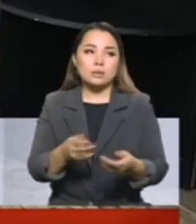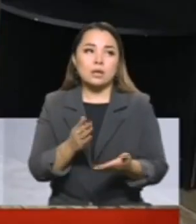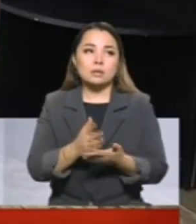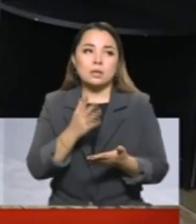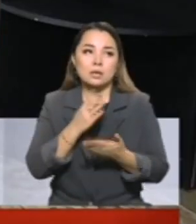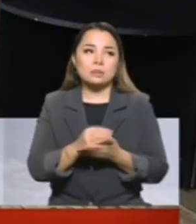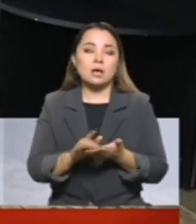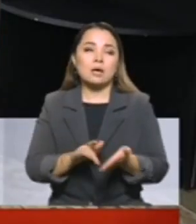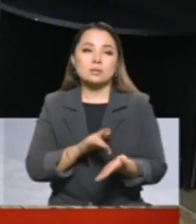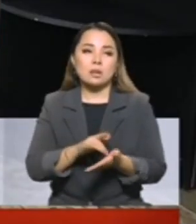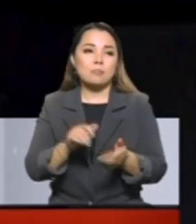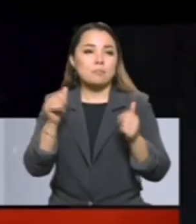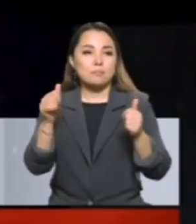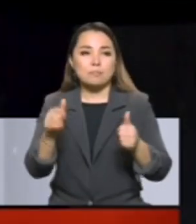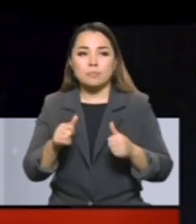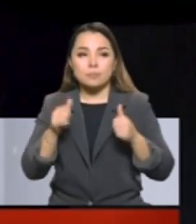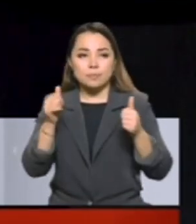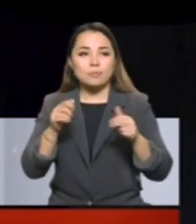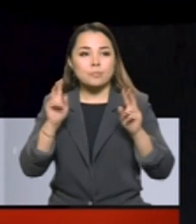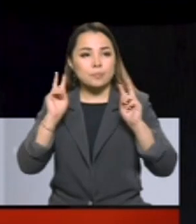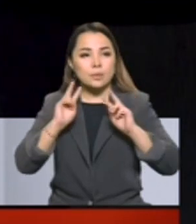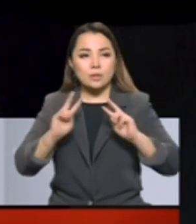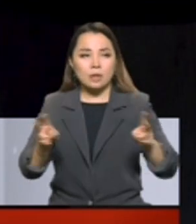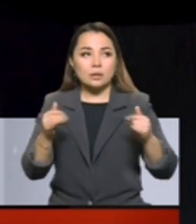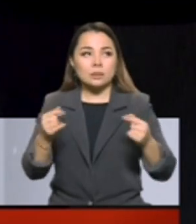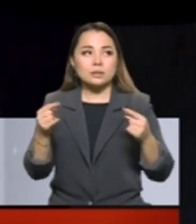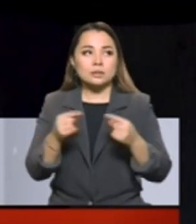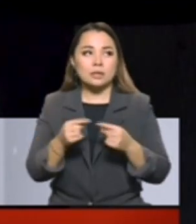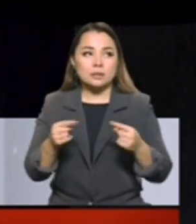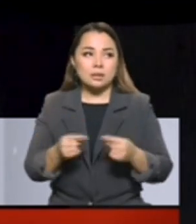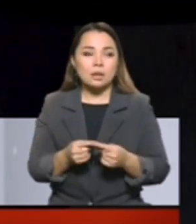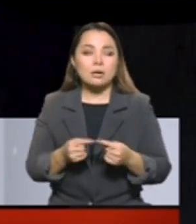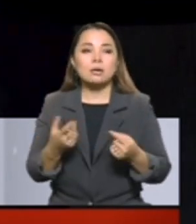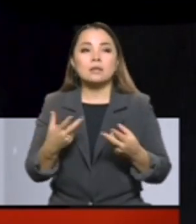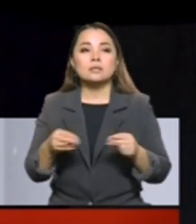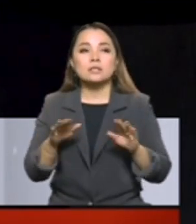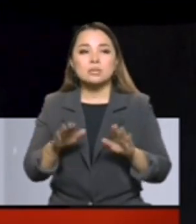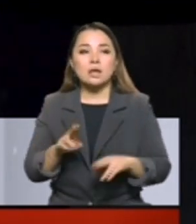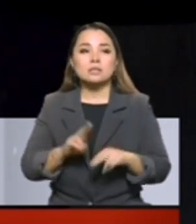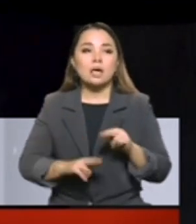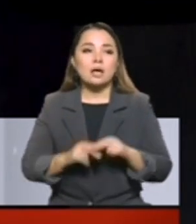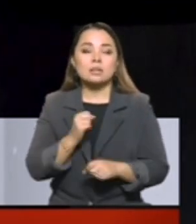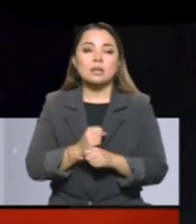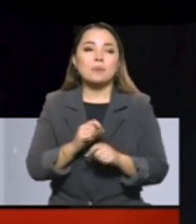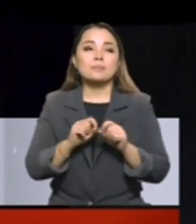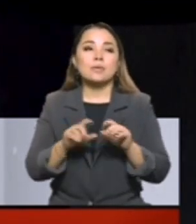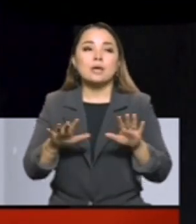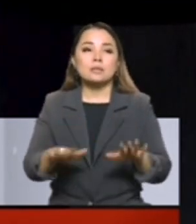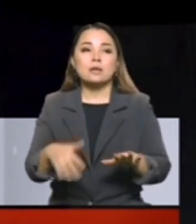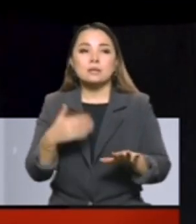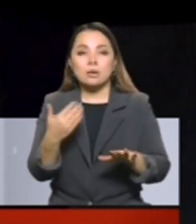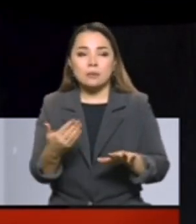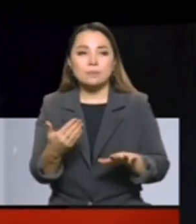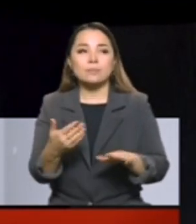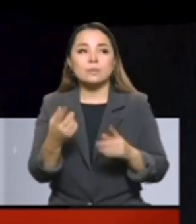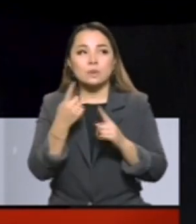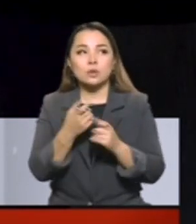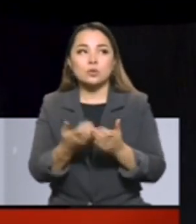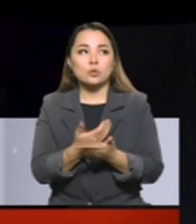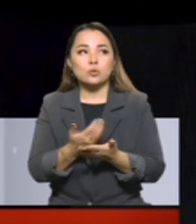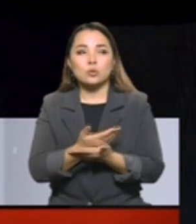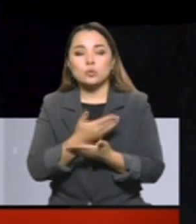білім бөлімі бұдан хабарсыз. Қазіргі уақытта нақты қай жерде салыну туралы, мектептің қай жерде салыну туралы ақпарат